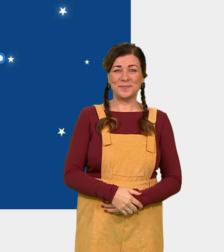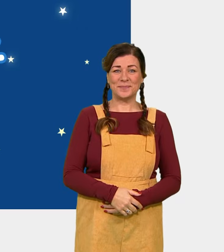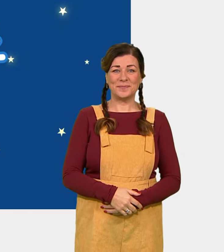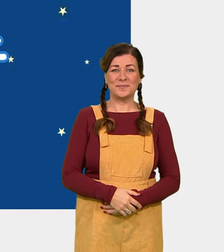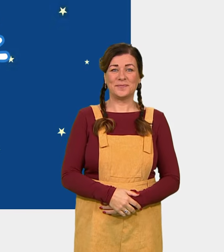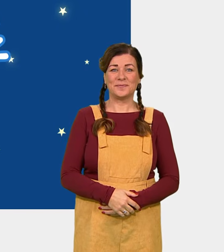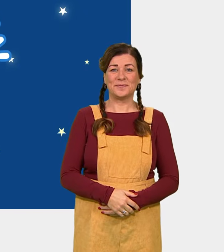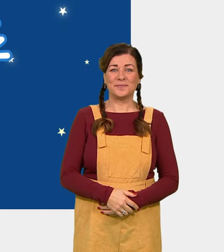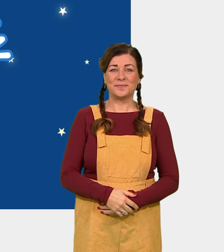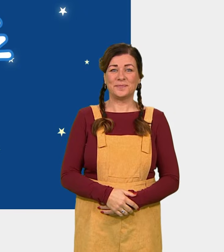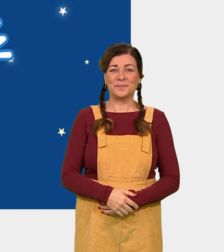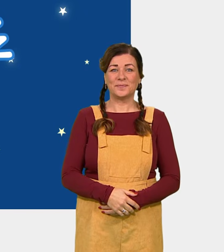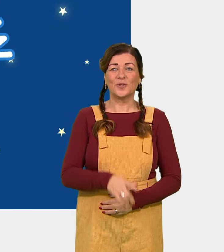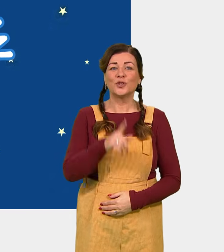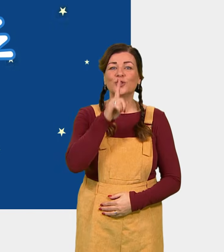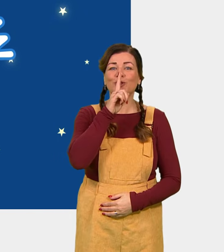cyw.